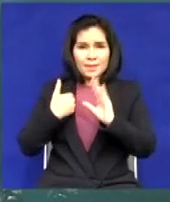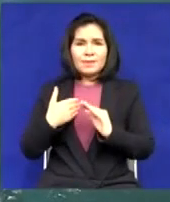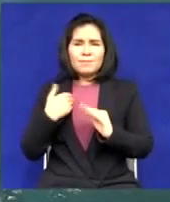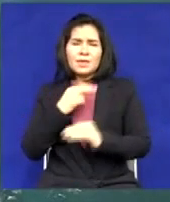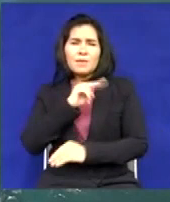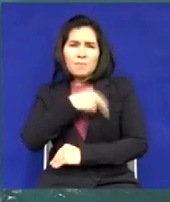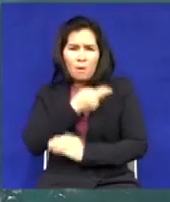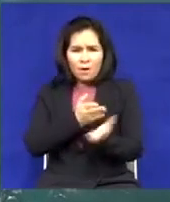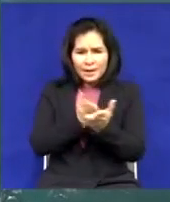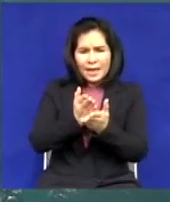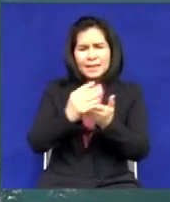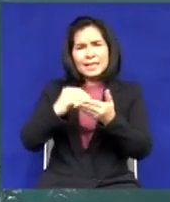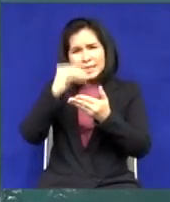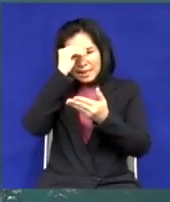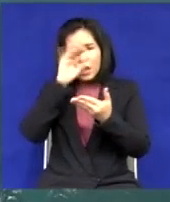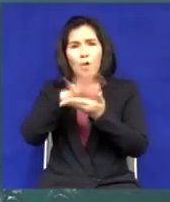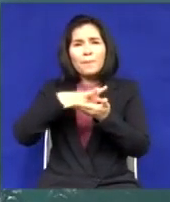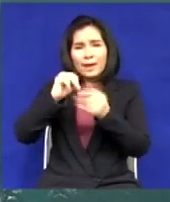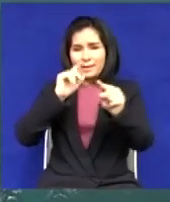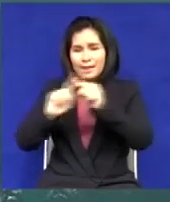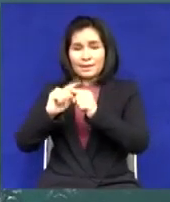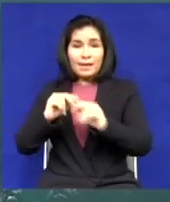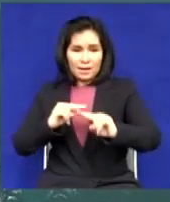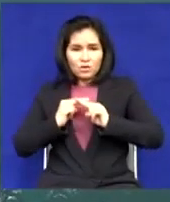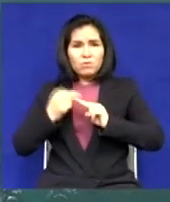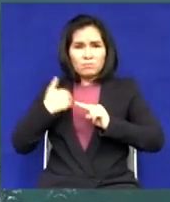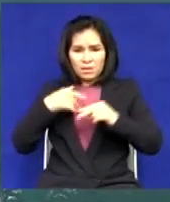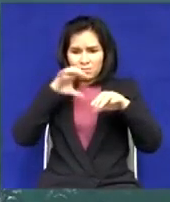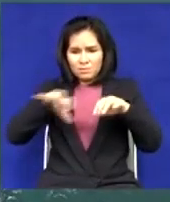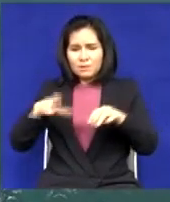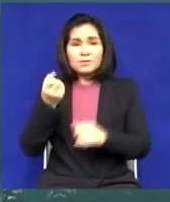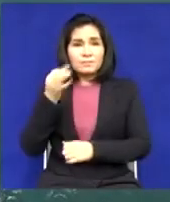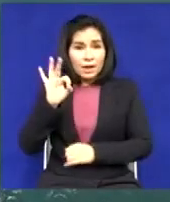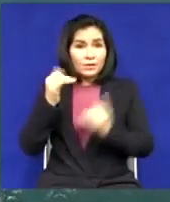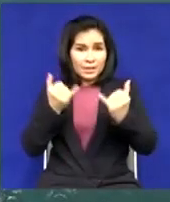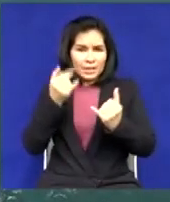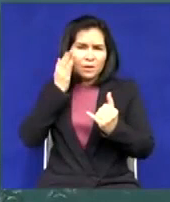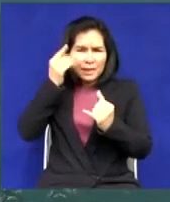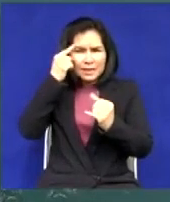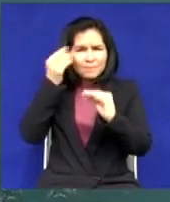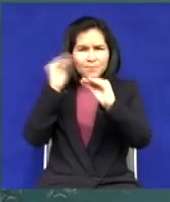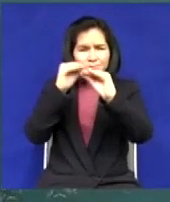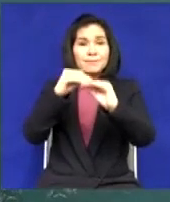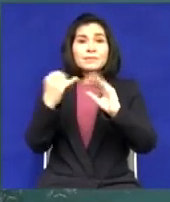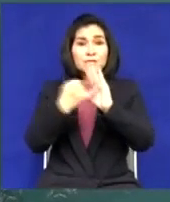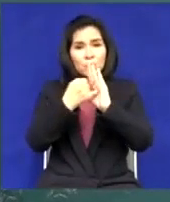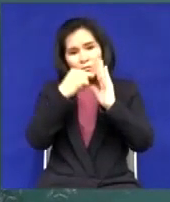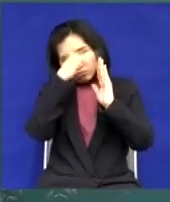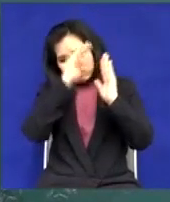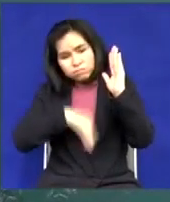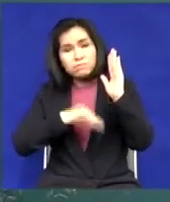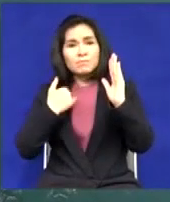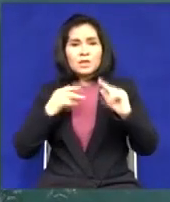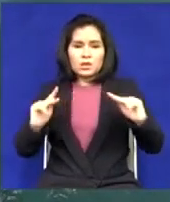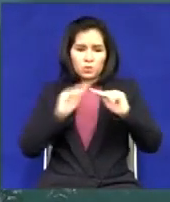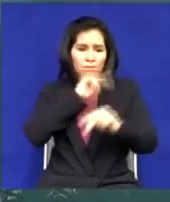ยศาสตร์ต่างๆร่วมด้วยของภาคเอกชนก็จะมีอยู่จำนวน19แห่งในตอนนี้และจะเพิ่มขึ้นเรื่อยๆของต่างจังหวัดนี่มีทั้งของกระทรวงสาธาร